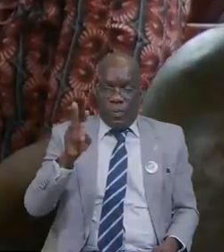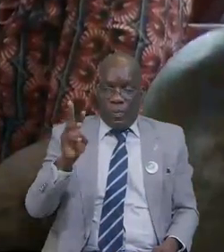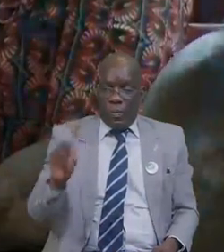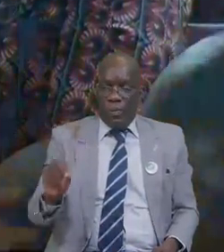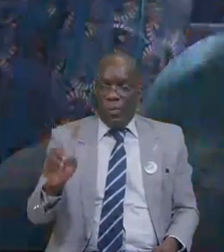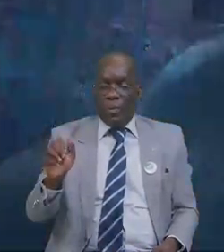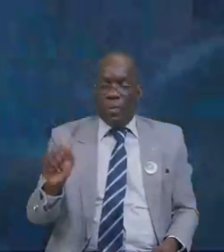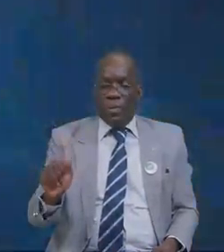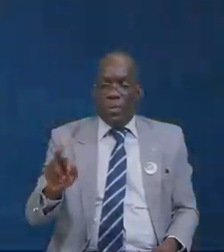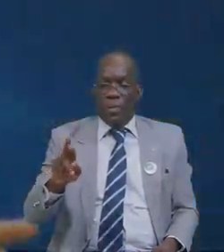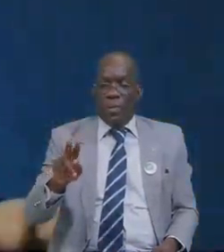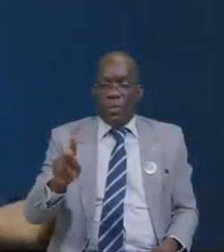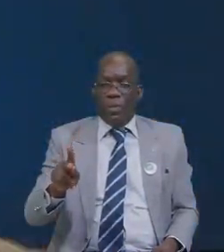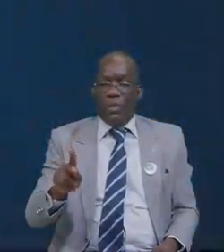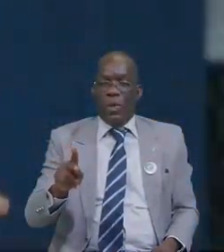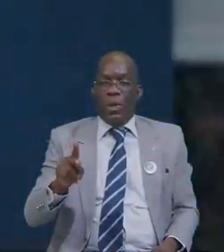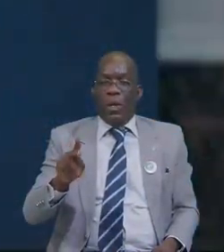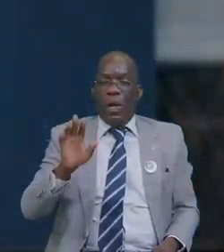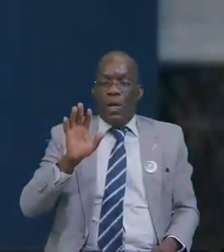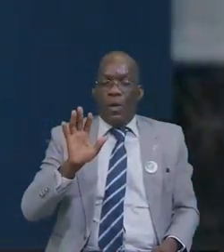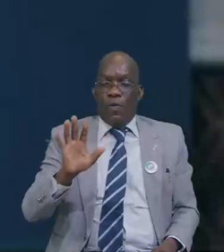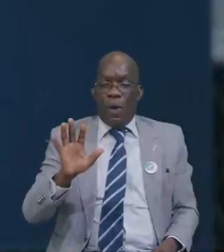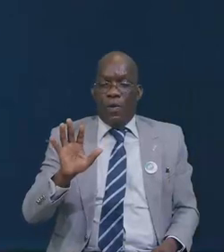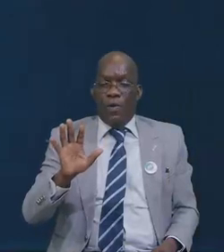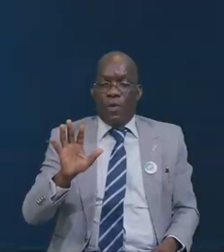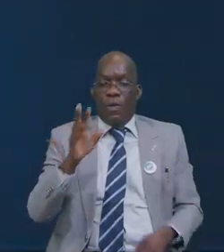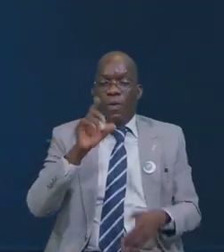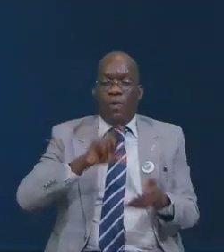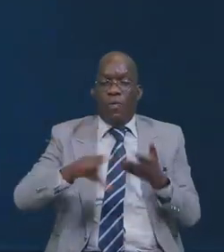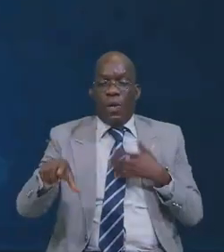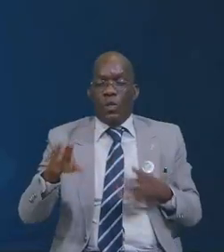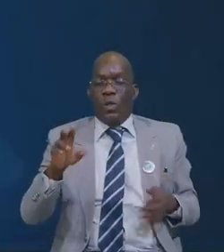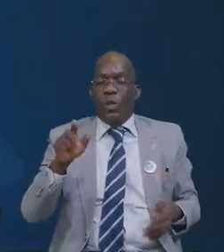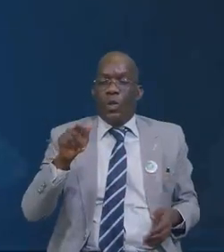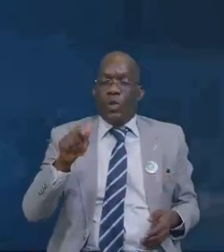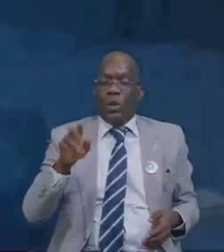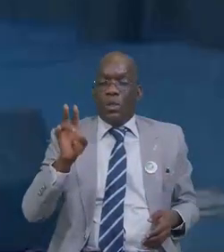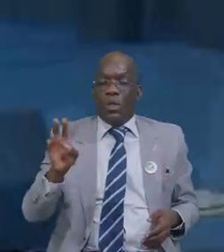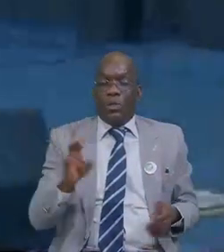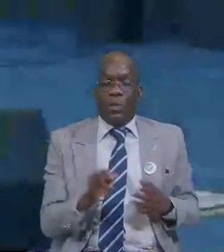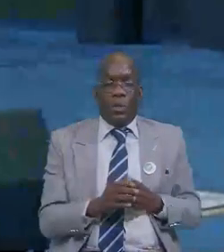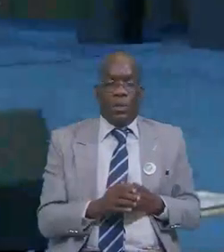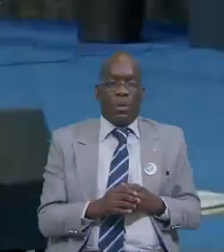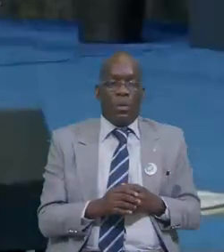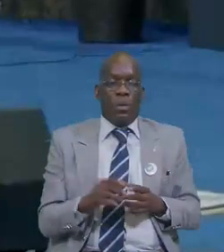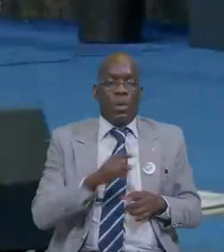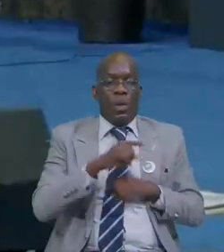Marc 5, verset 27. Marc 5,